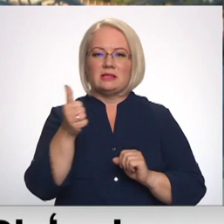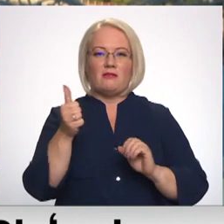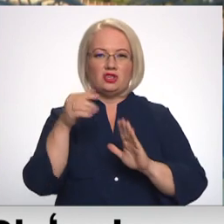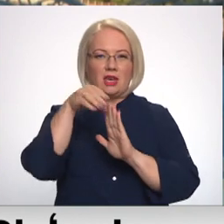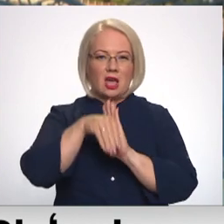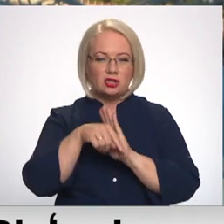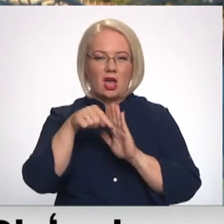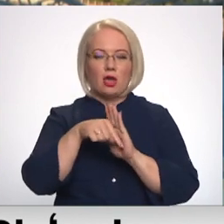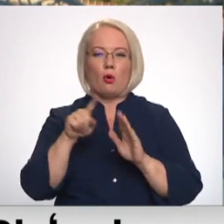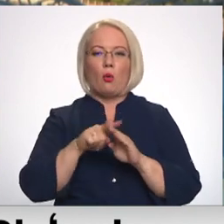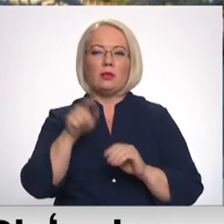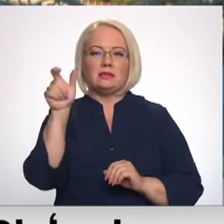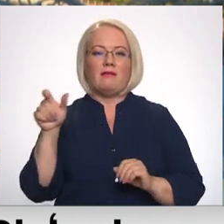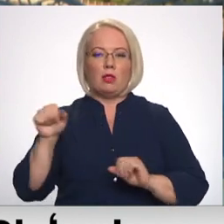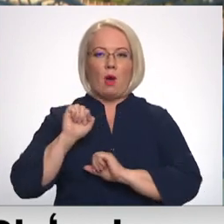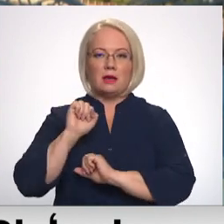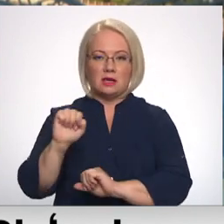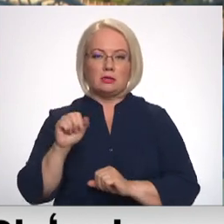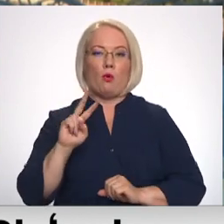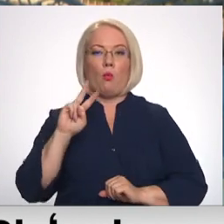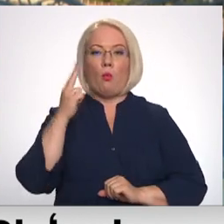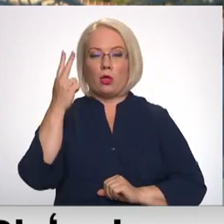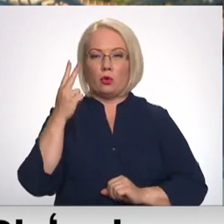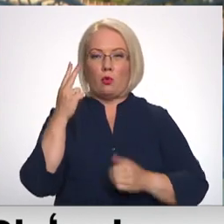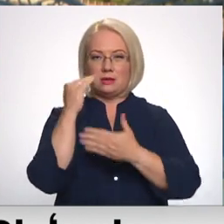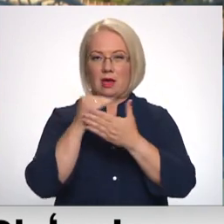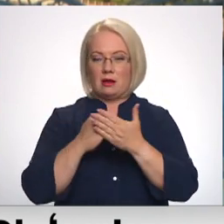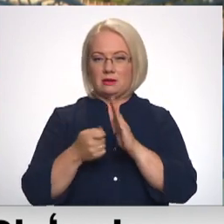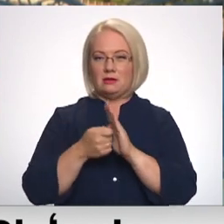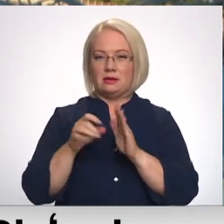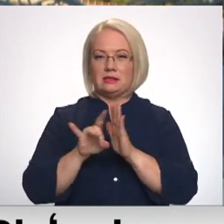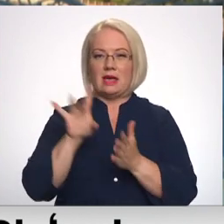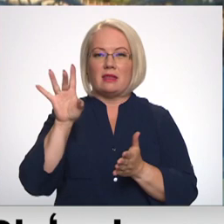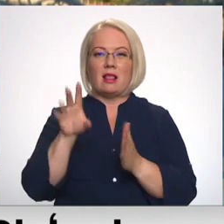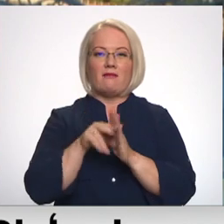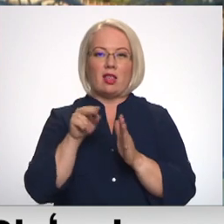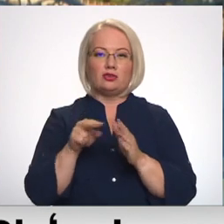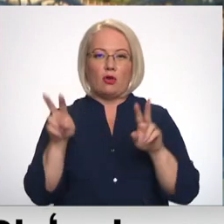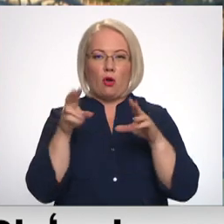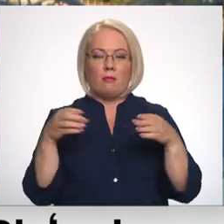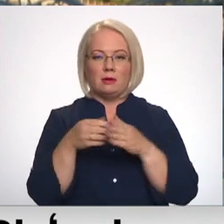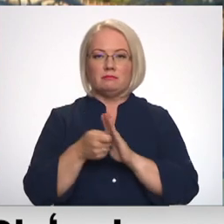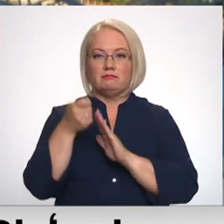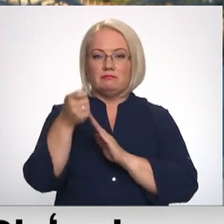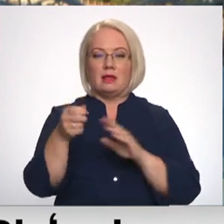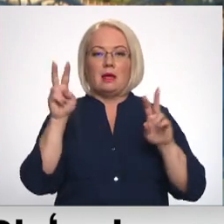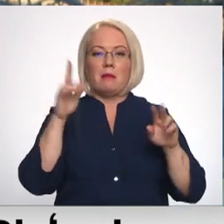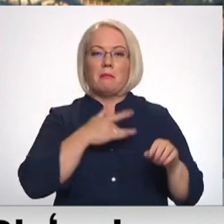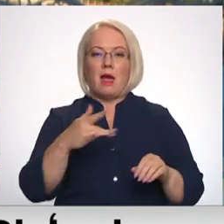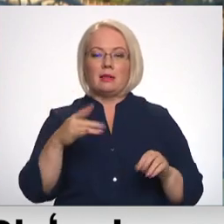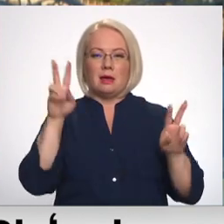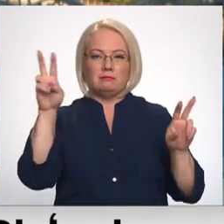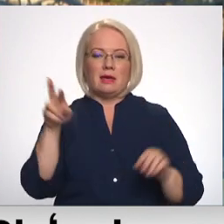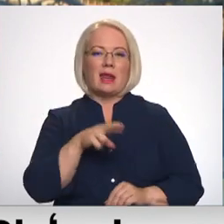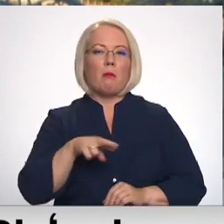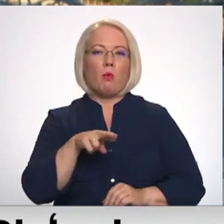civilo aizsardzību. Otrajā savu kandidātu sarakstu Centrālajā vēlēšana komisijā šodien iesniedza partija Republika. Tās kandidātu